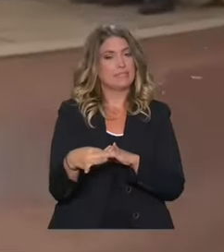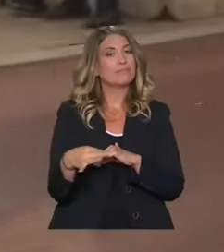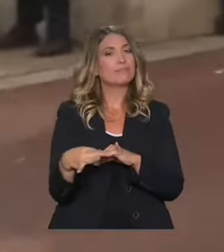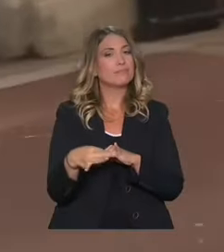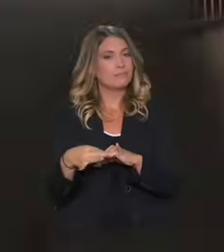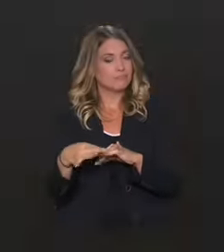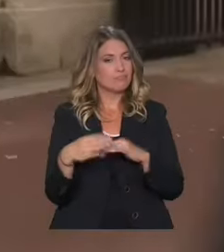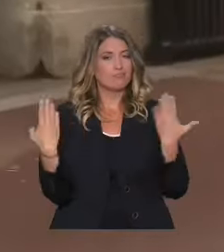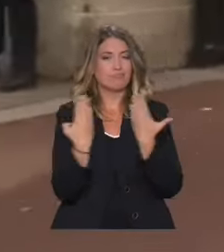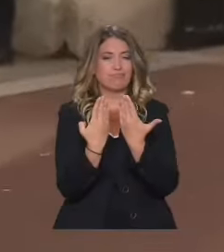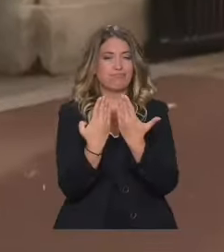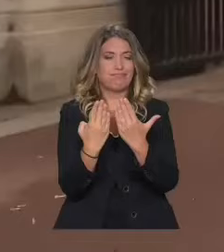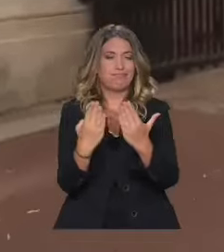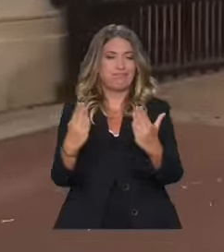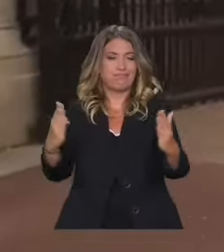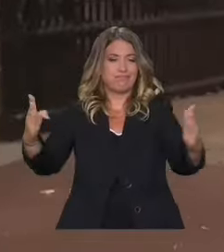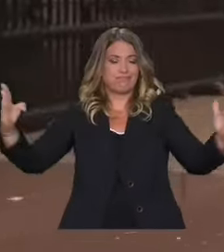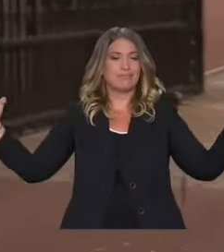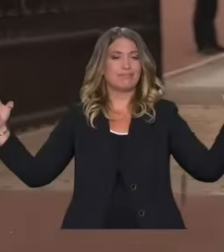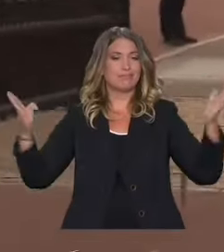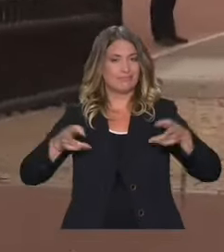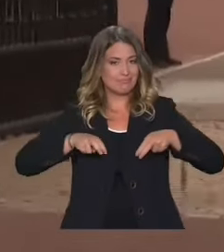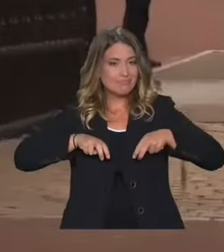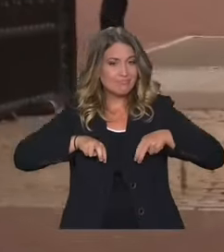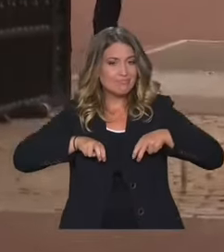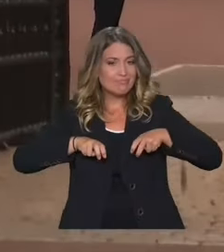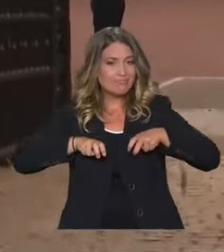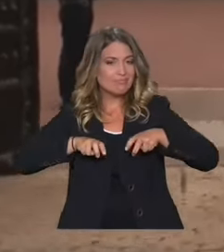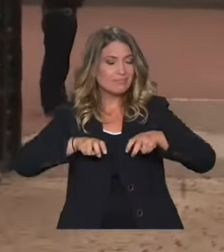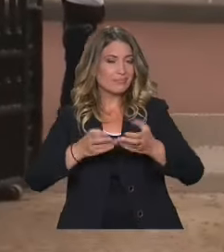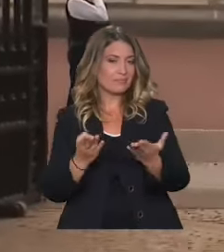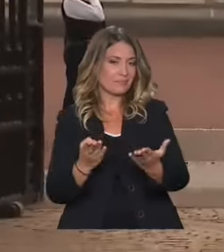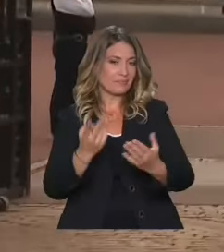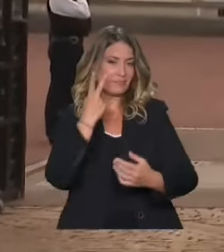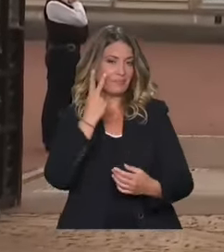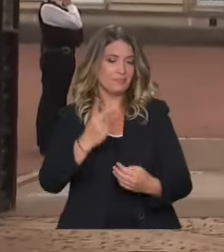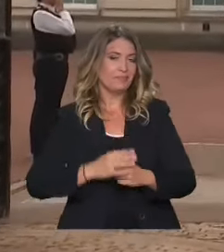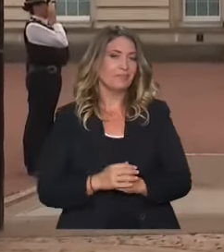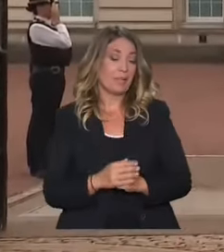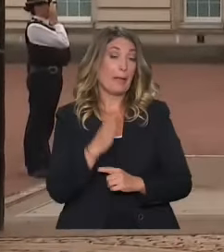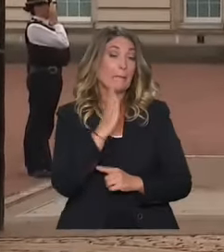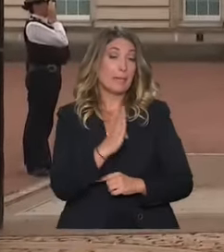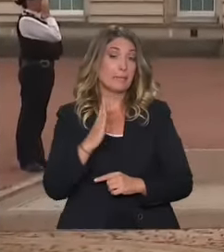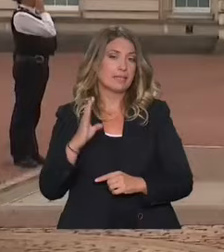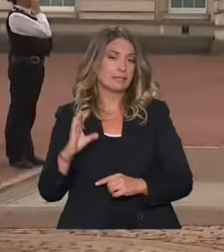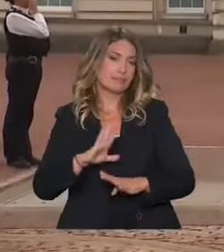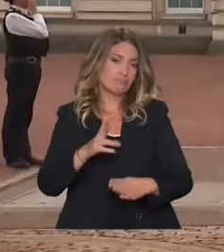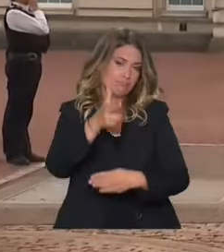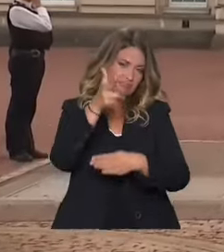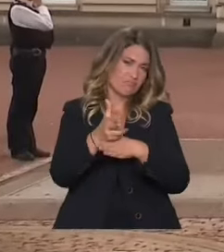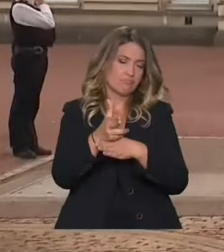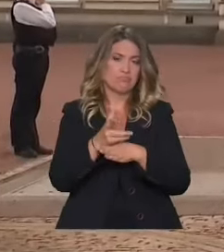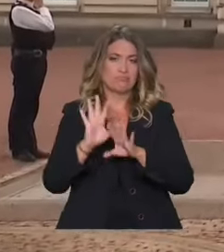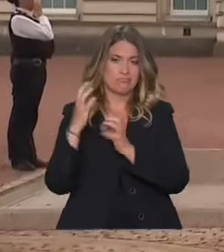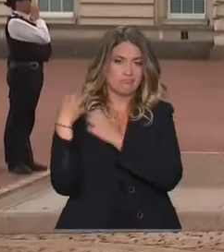μεγάλη πόρτα του Buckingham ως βασιλιάς. Αυτό είναι το πλάνο, όπως μεταδίδεται από το BBC που έχει την ευθύνη όλης της κάλυψης.